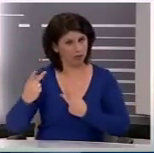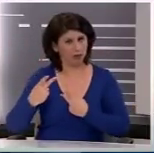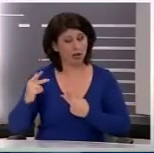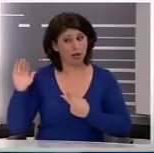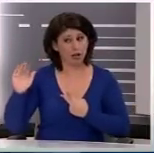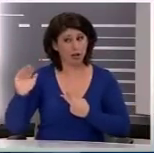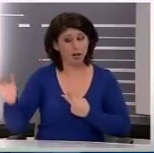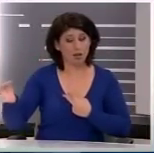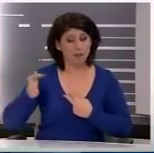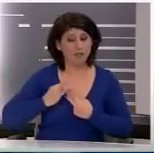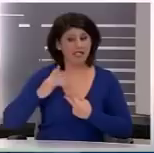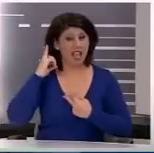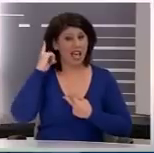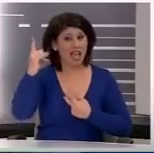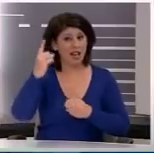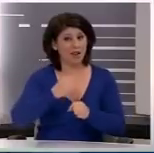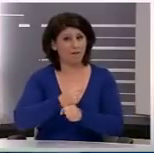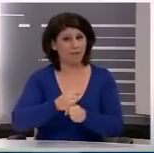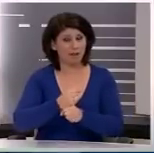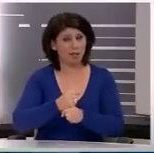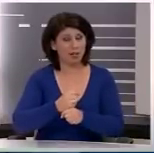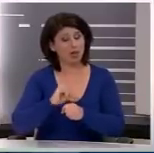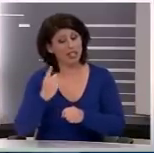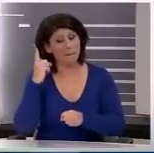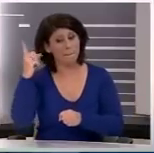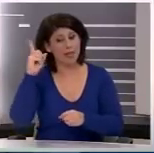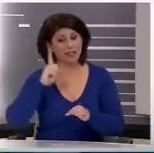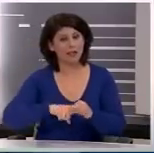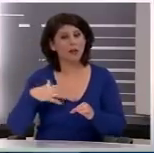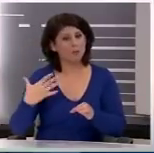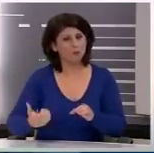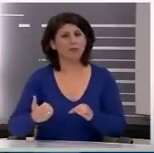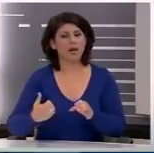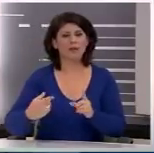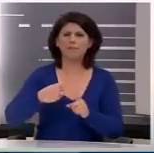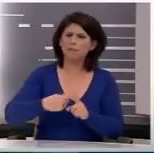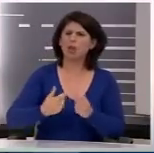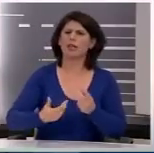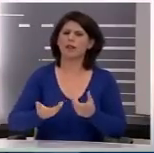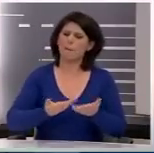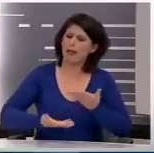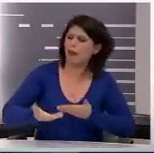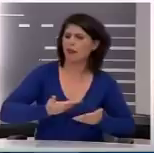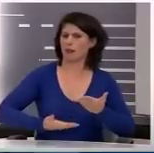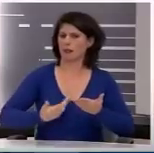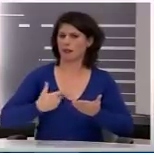μας πείτε ένα φάρμακο ή μία εταιρεία που έτυχε προνομιακής μεταχείρισης στην περίοδο που ήμασταν